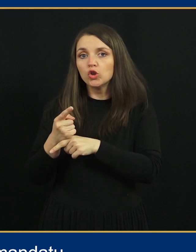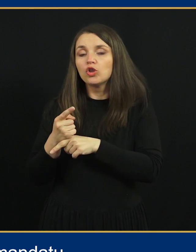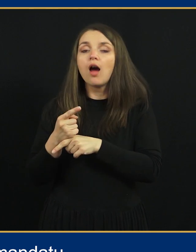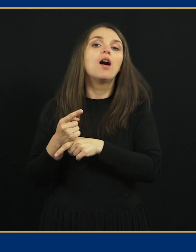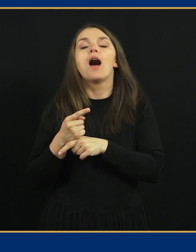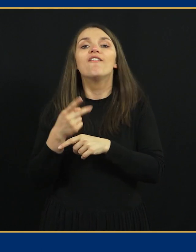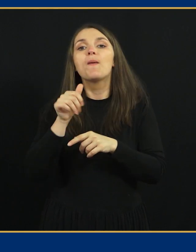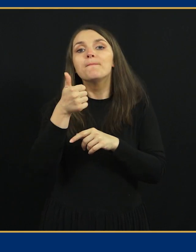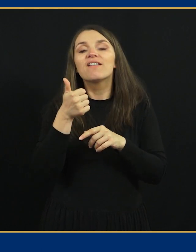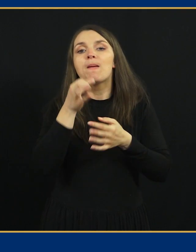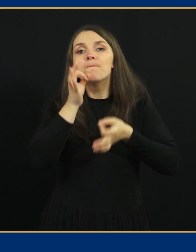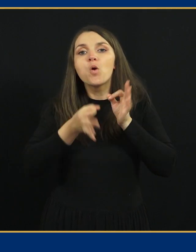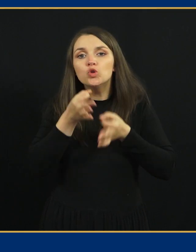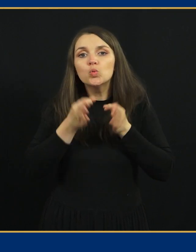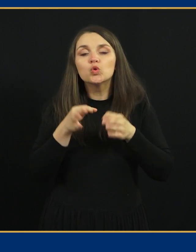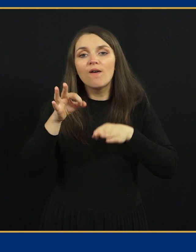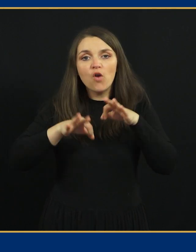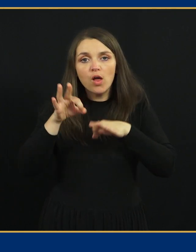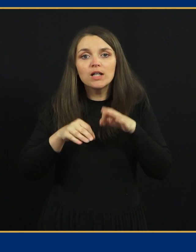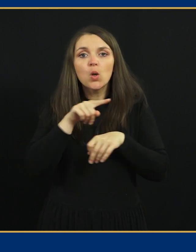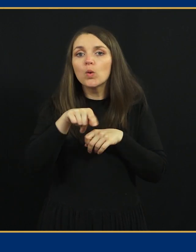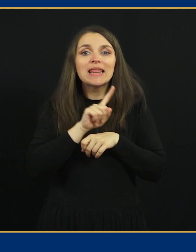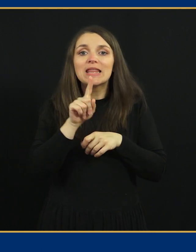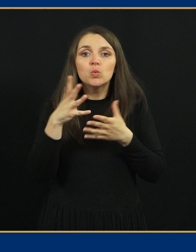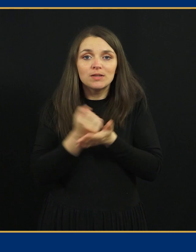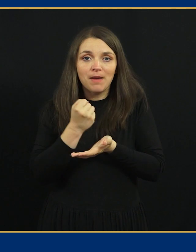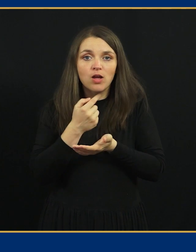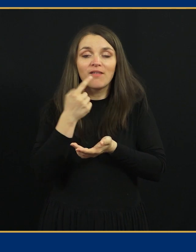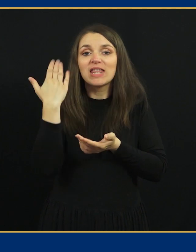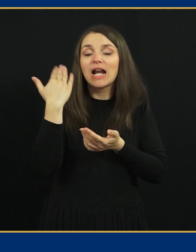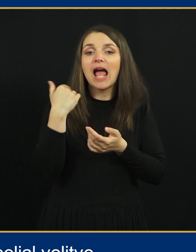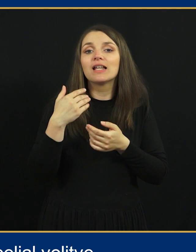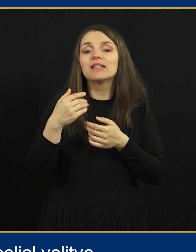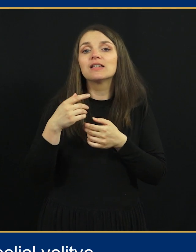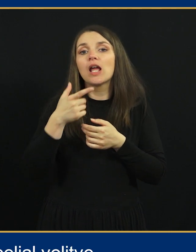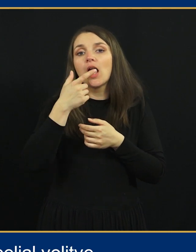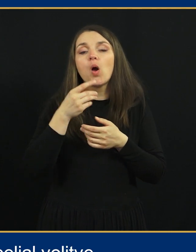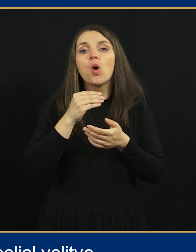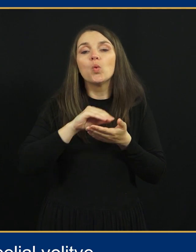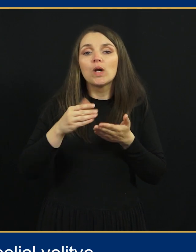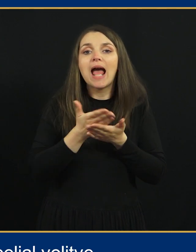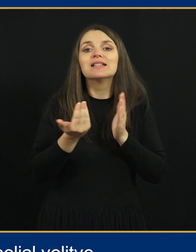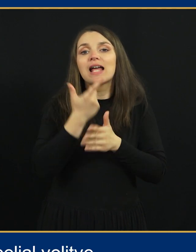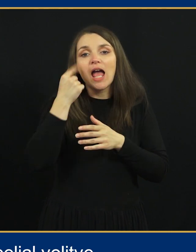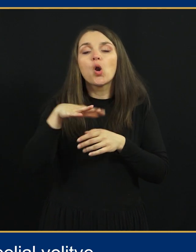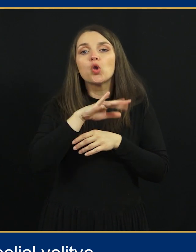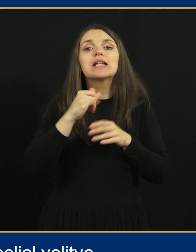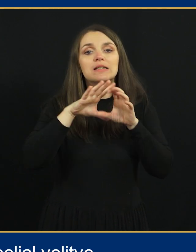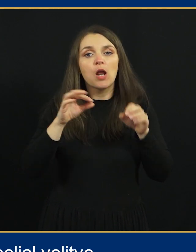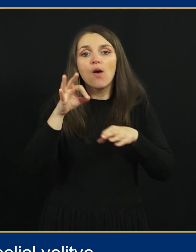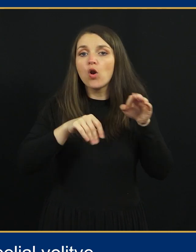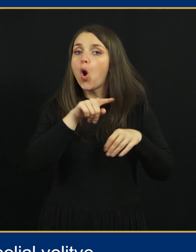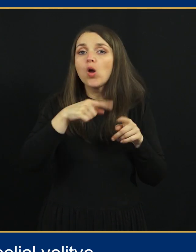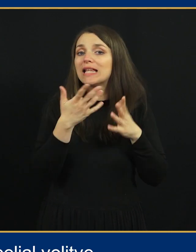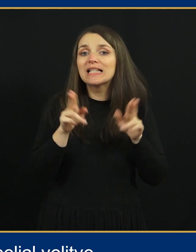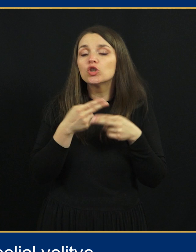določa, v prvem poskusu volitev jim ni uspelo. Torej, takrat je Urad za narodnost izpeljal volitve, oni